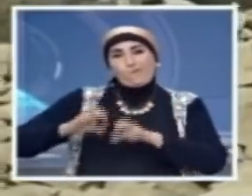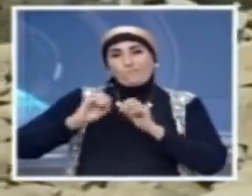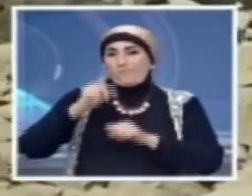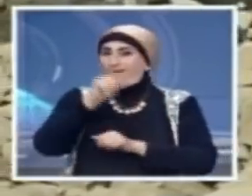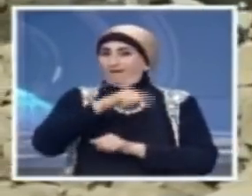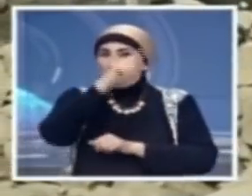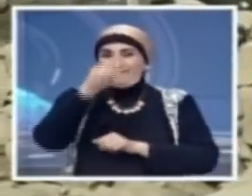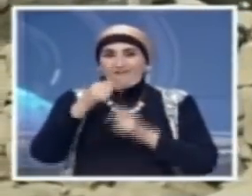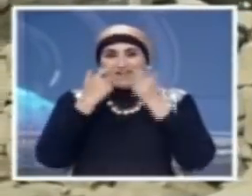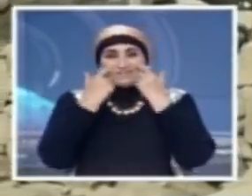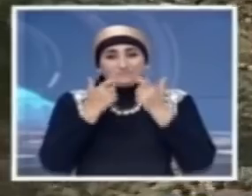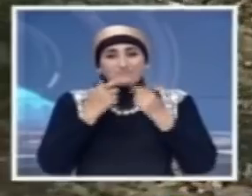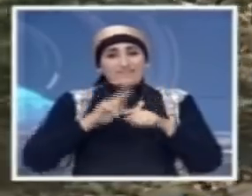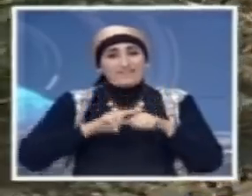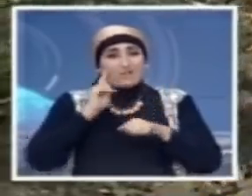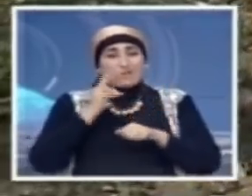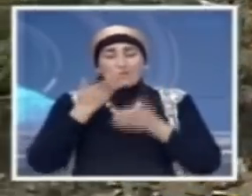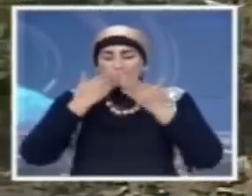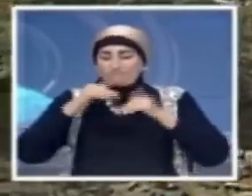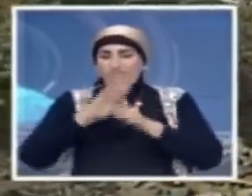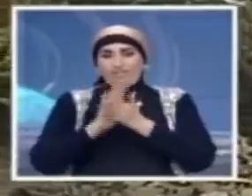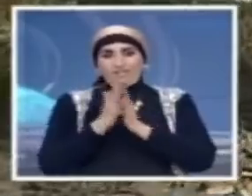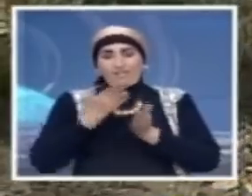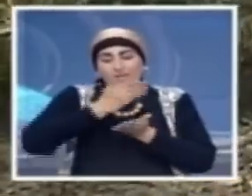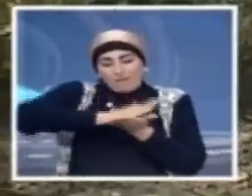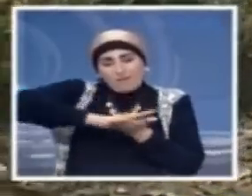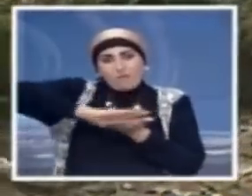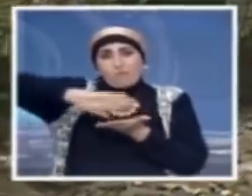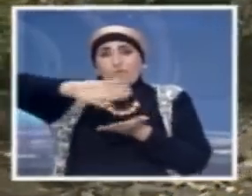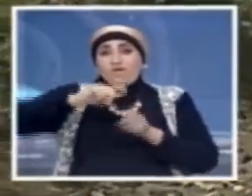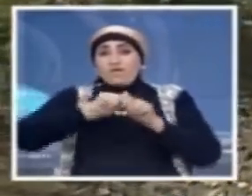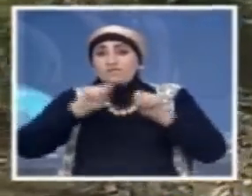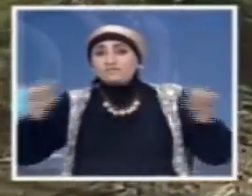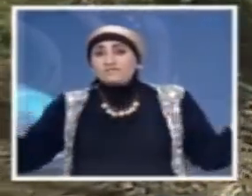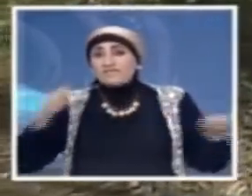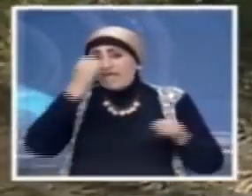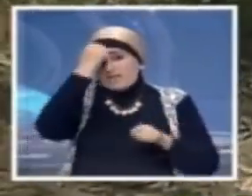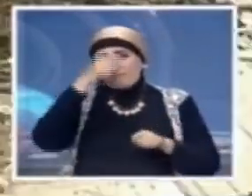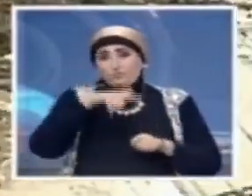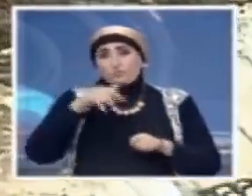التلوث، مضيفا أنه تم الانتهاء من تأهيل الترع بأطوال تصل إلى